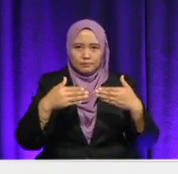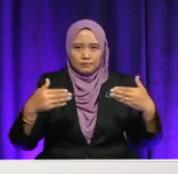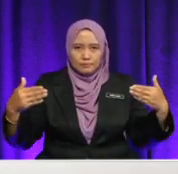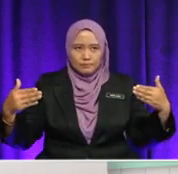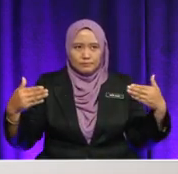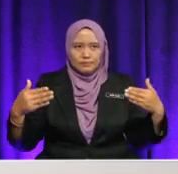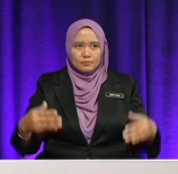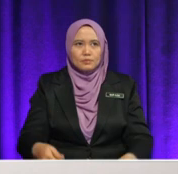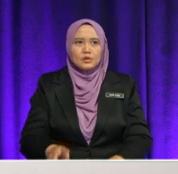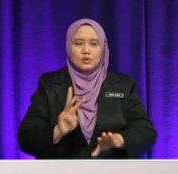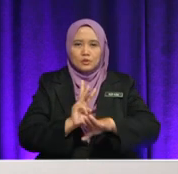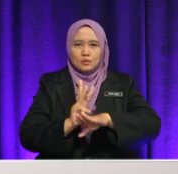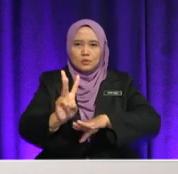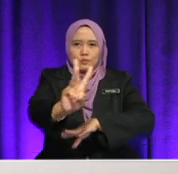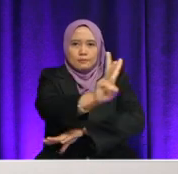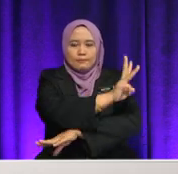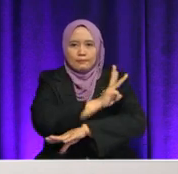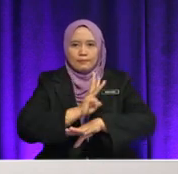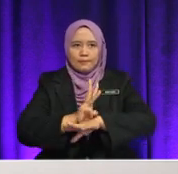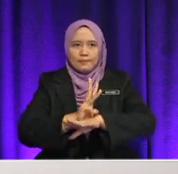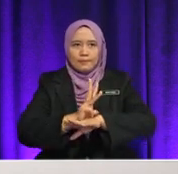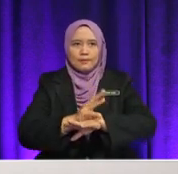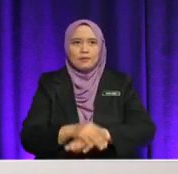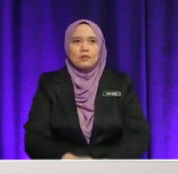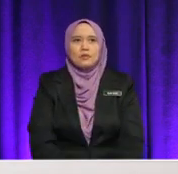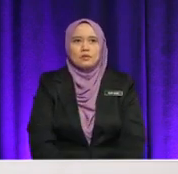ini yang akan menguruskan proses